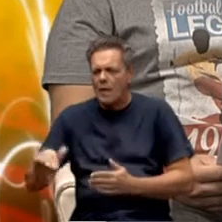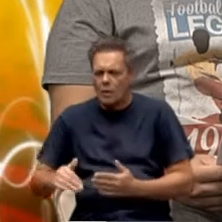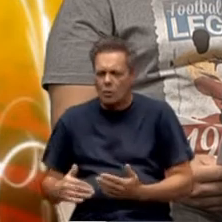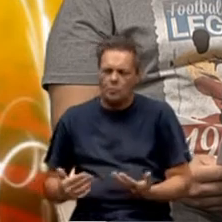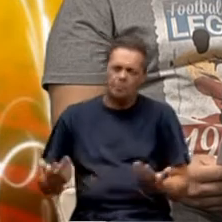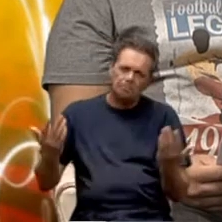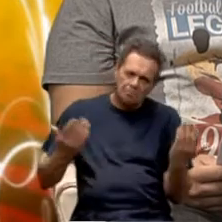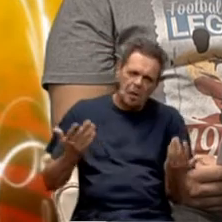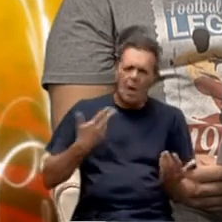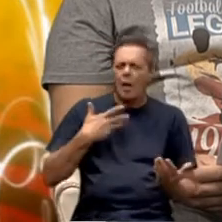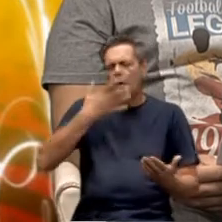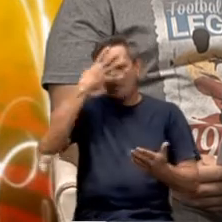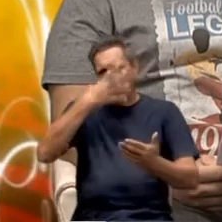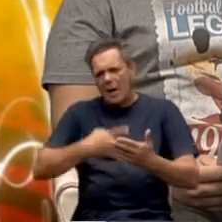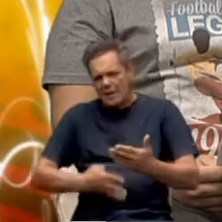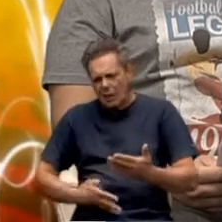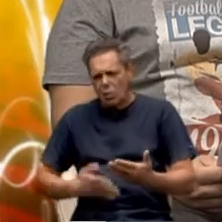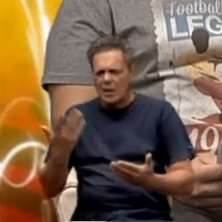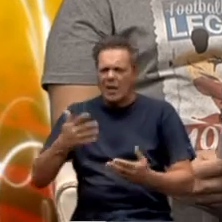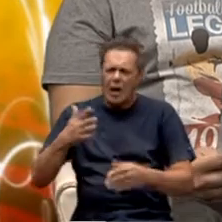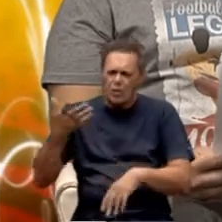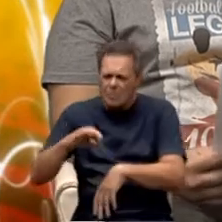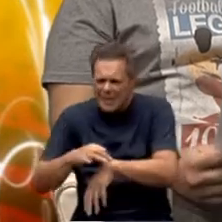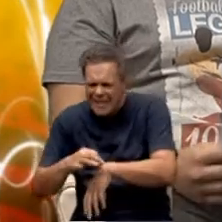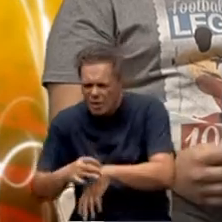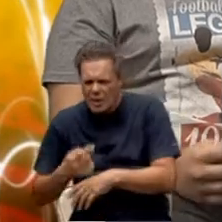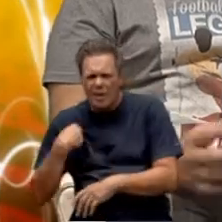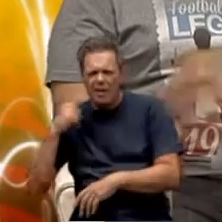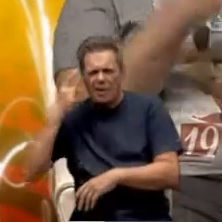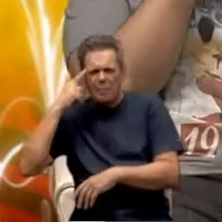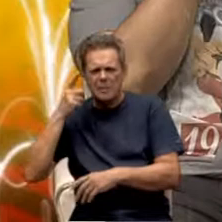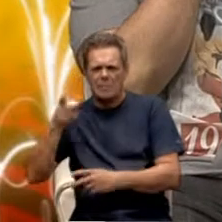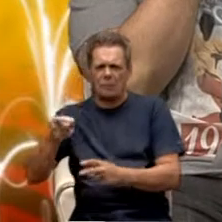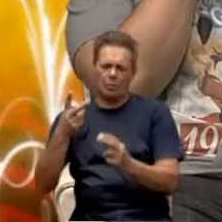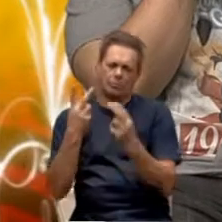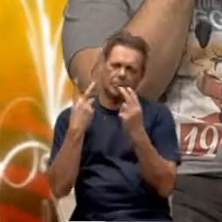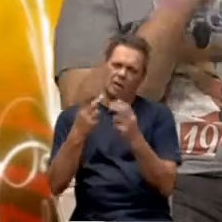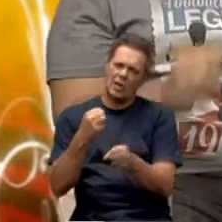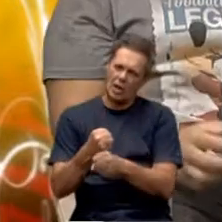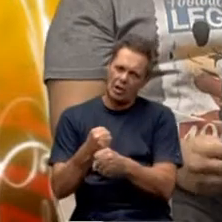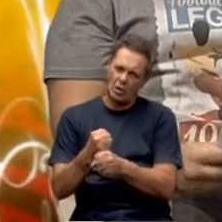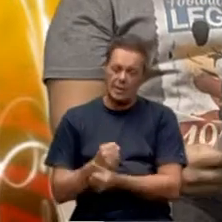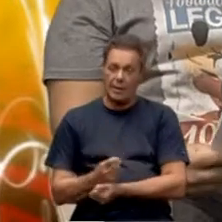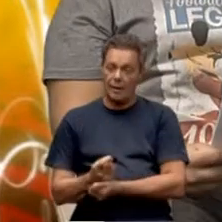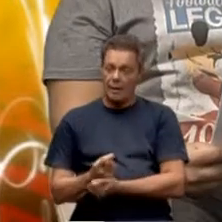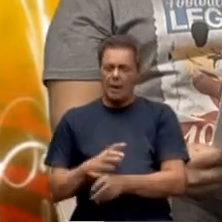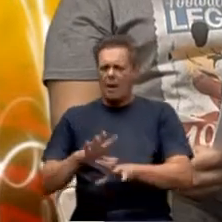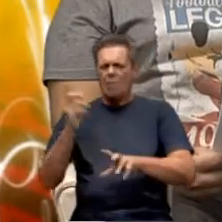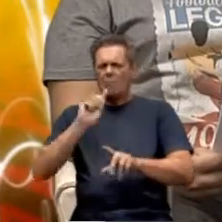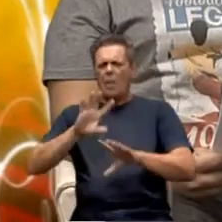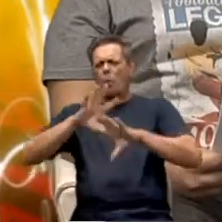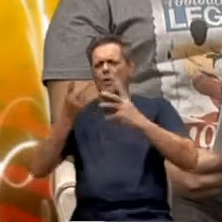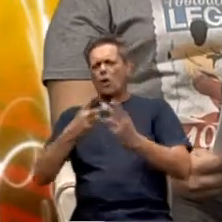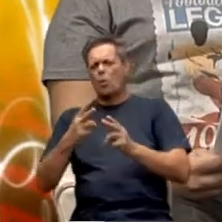kakva je njegova dijagnoza, kako će njegovo liječenje biti. I smatram da je to jako, jako bitna radionica. Ne općenito u bolnicama,